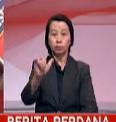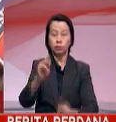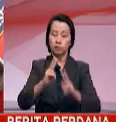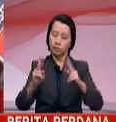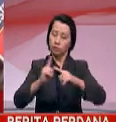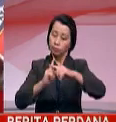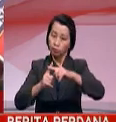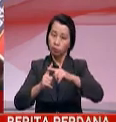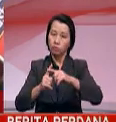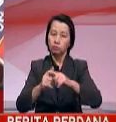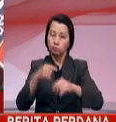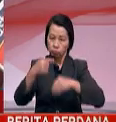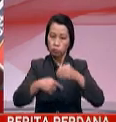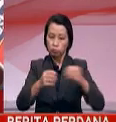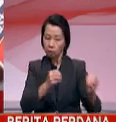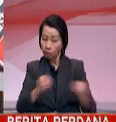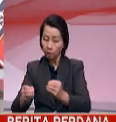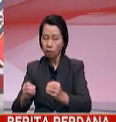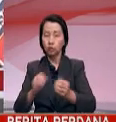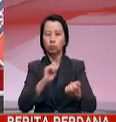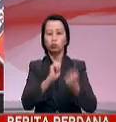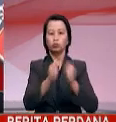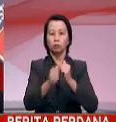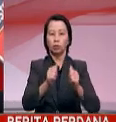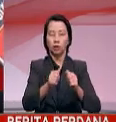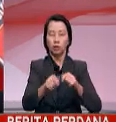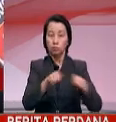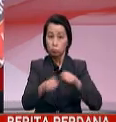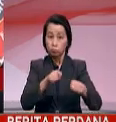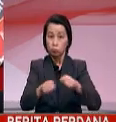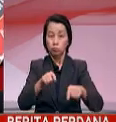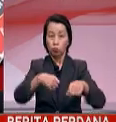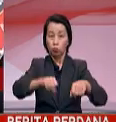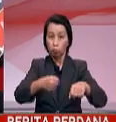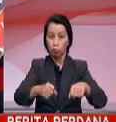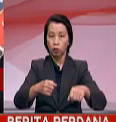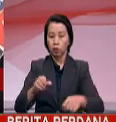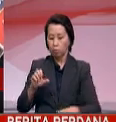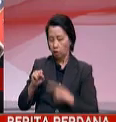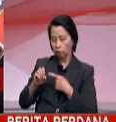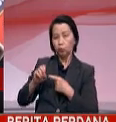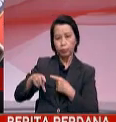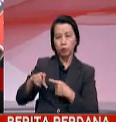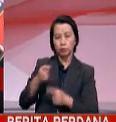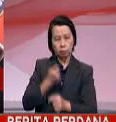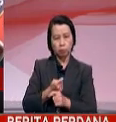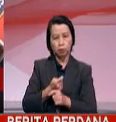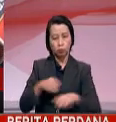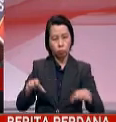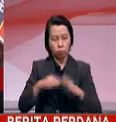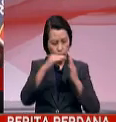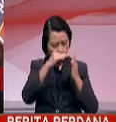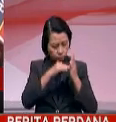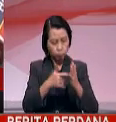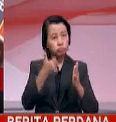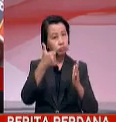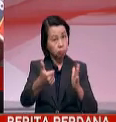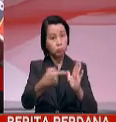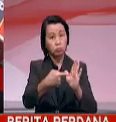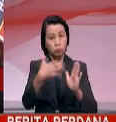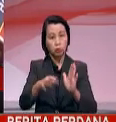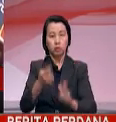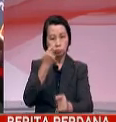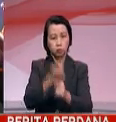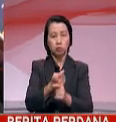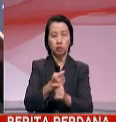perkembangan untuk sukan pemotoran ini, dan SOP yang kita telah tetapkan ini memang betul-betul teliti mengikut apa yang